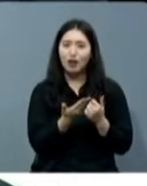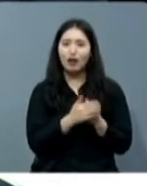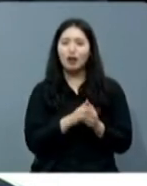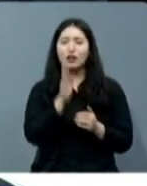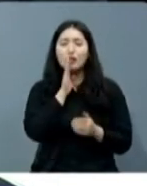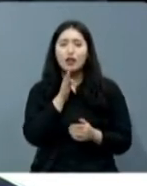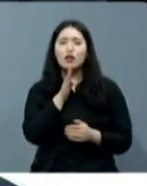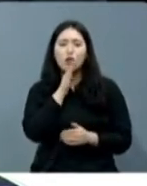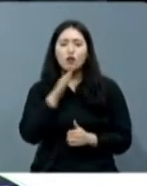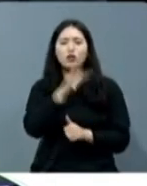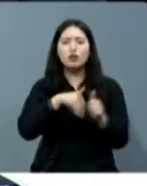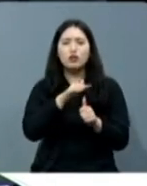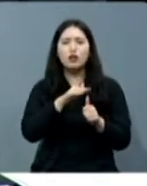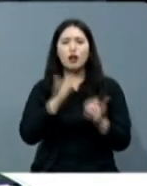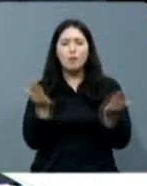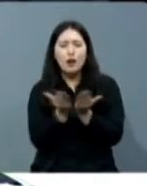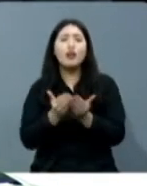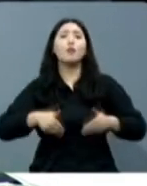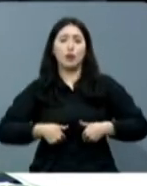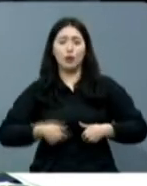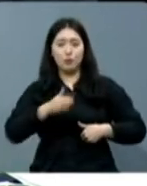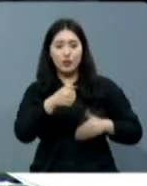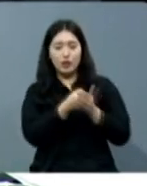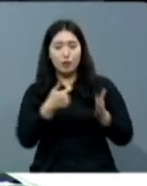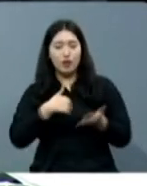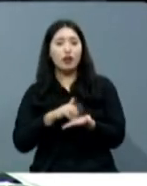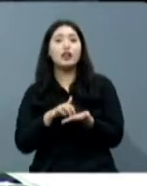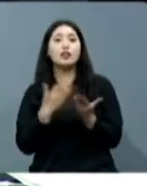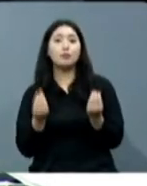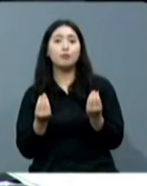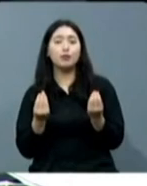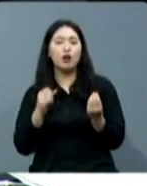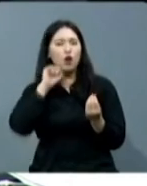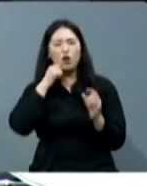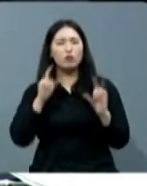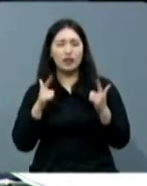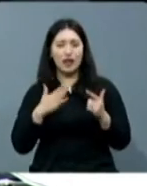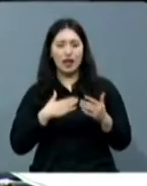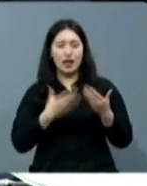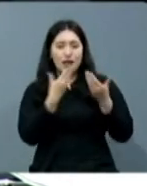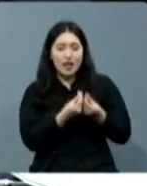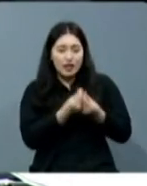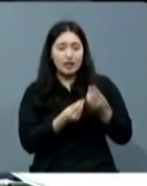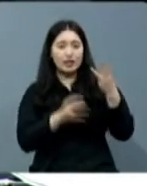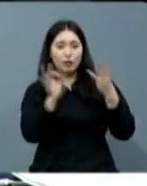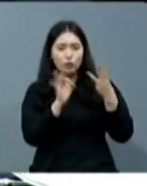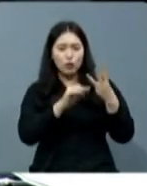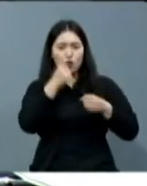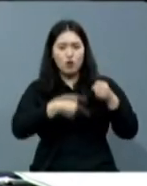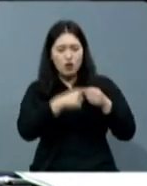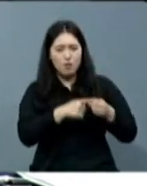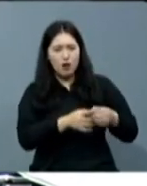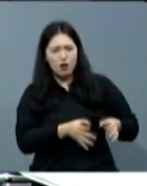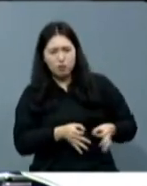거거든요. 제가 계산해 봤습니다. 예. 어렵지도 않습니다. 예? 3%로 매년 성장하면요. 예.